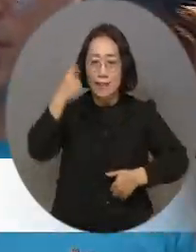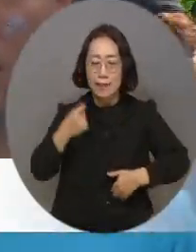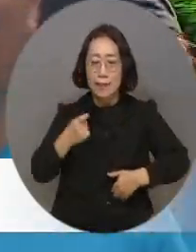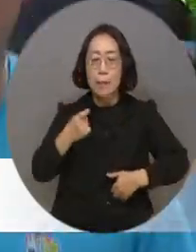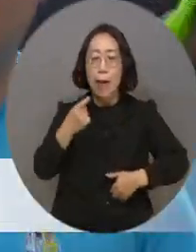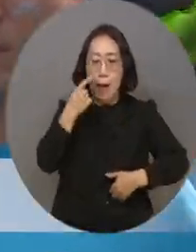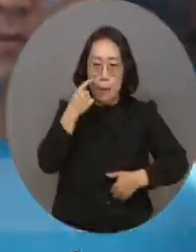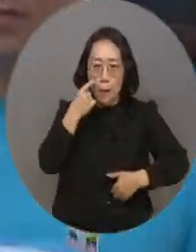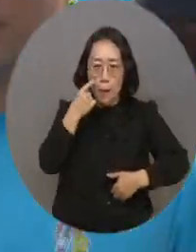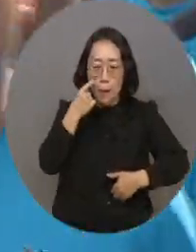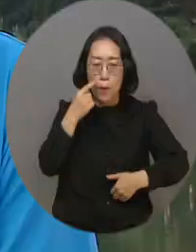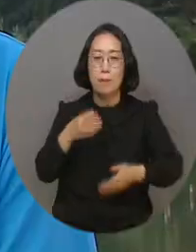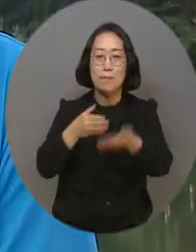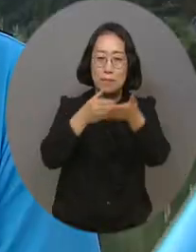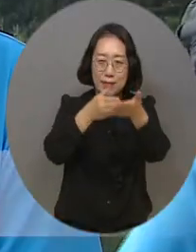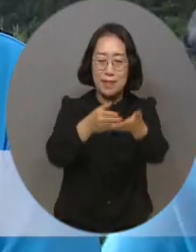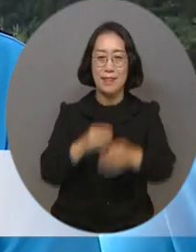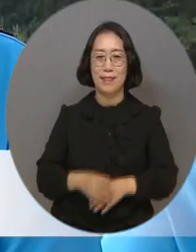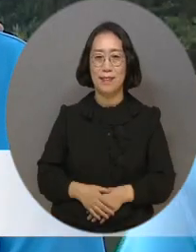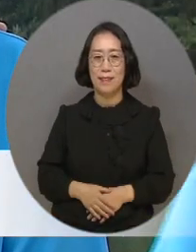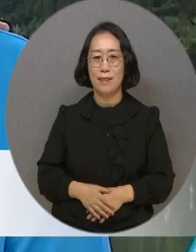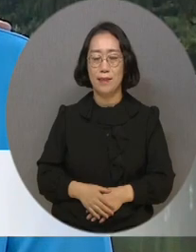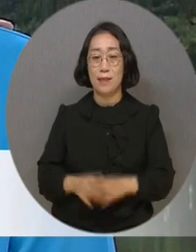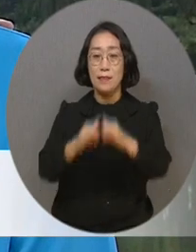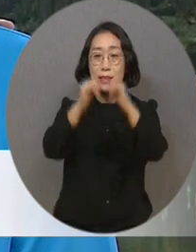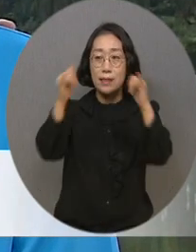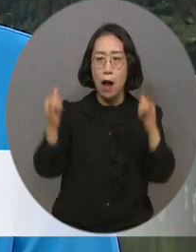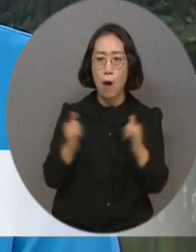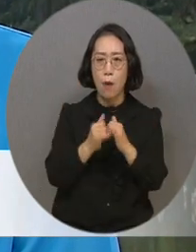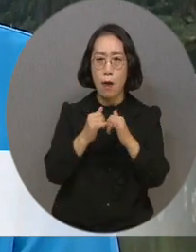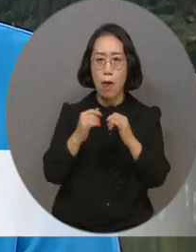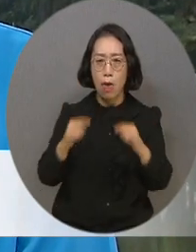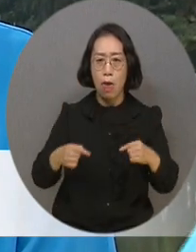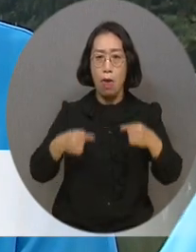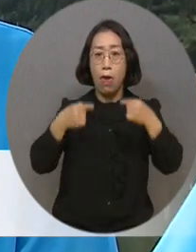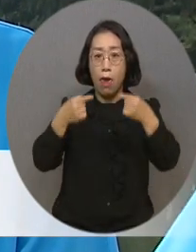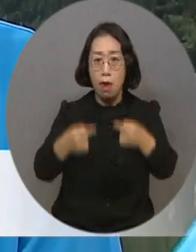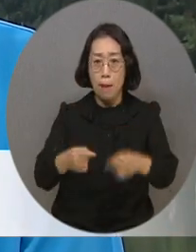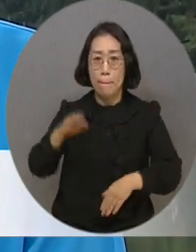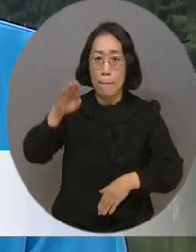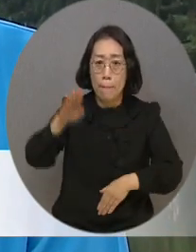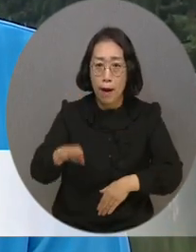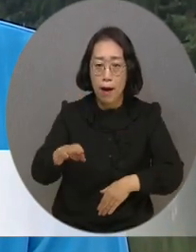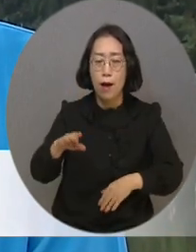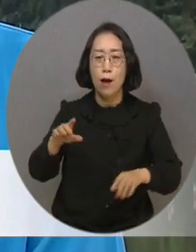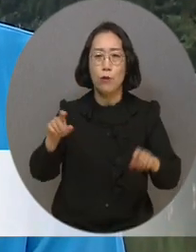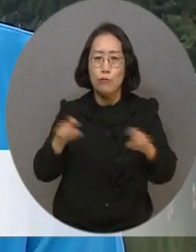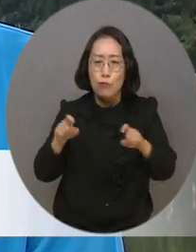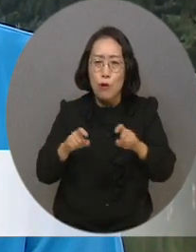것, 그것뿐입니다. 사회를 두려워하지 않는 마음을 이번 대회에서 조금